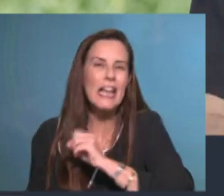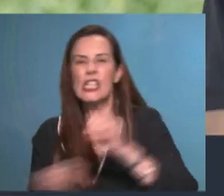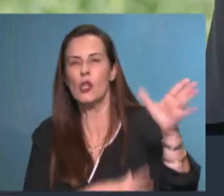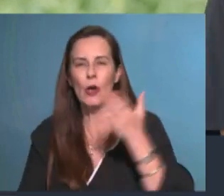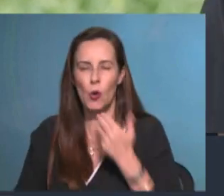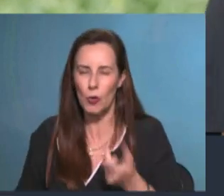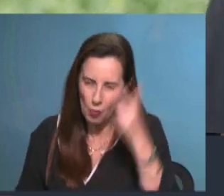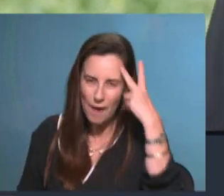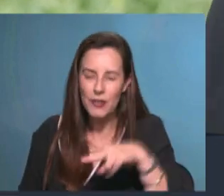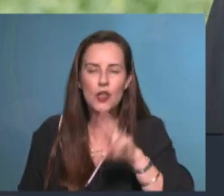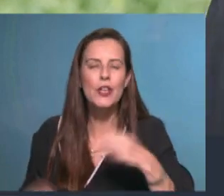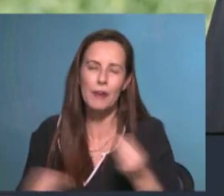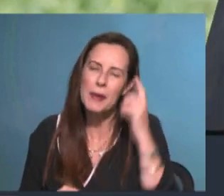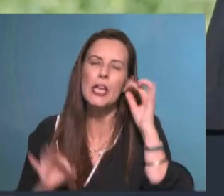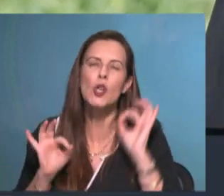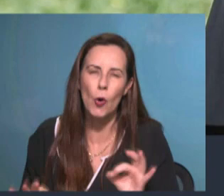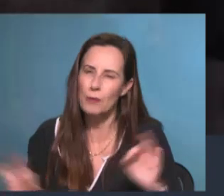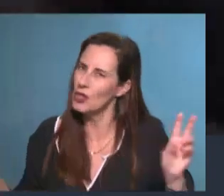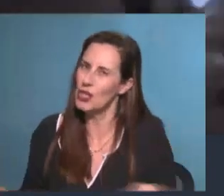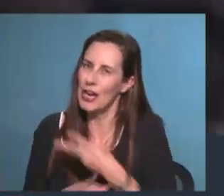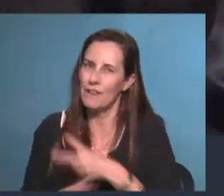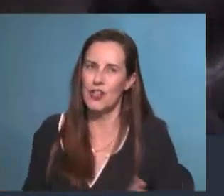מפה. יש גם דברים הגיוניים שאי אפשר.